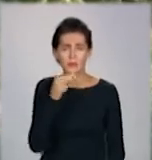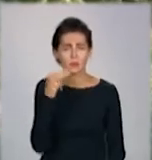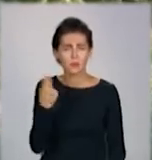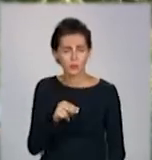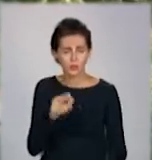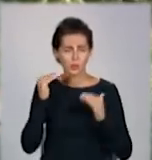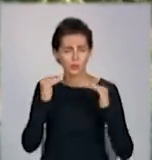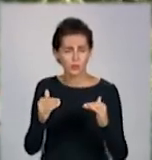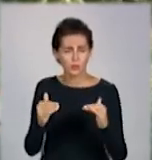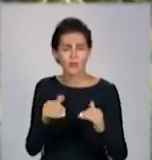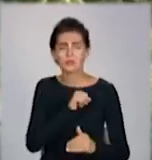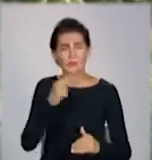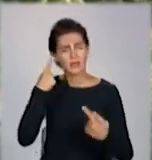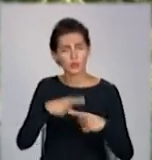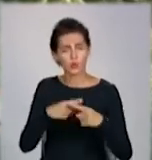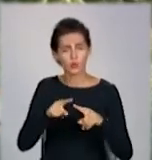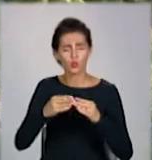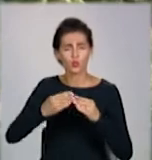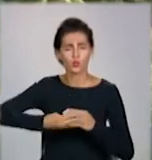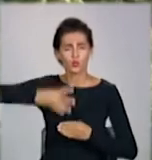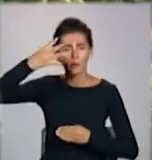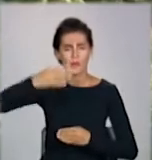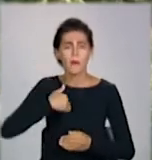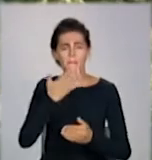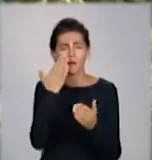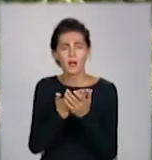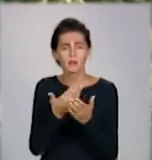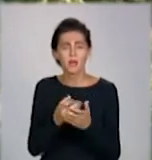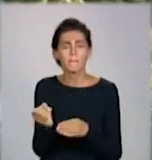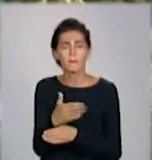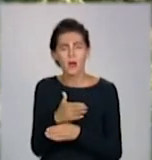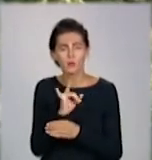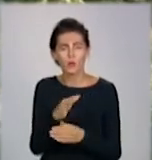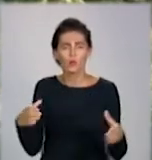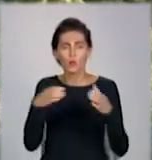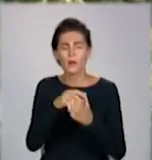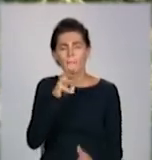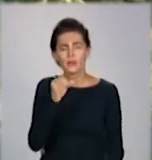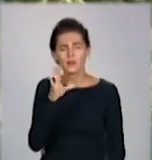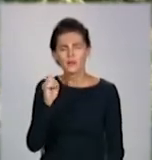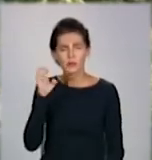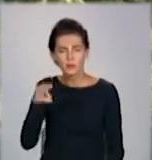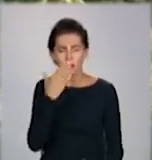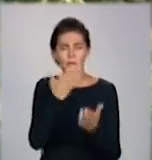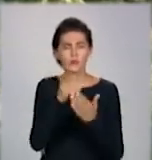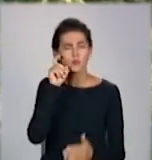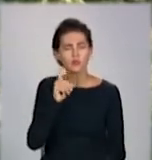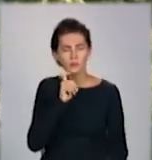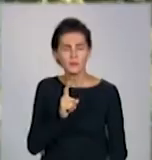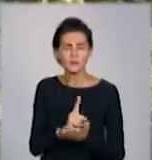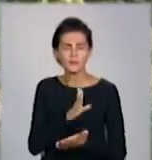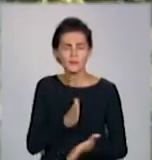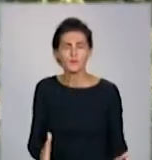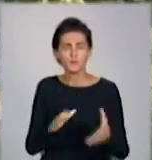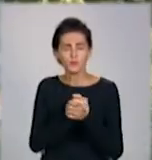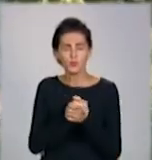на сьогоднішній день, найтехнологічний дім. Ми показуємо, як завжди, Маріуполь і компанія «Метінвест» показує Україні, як повинні